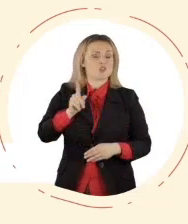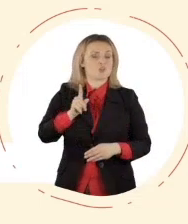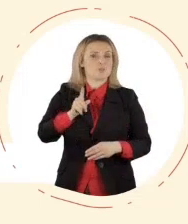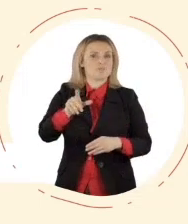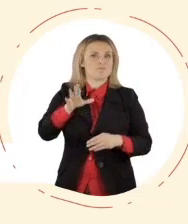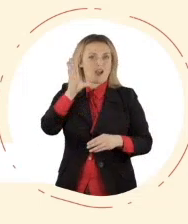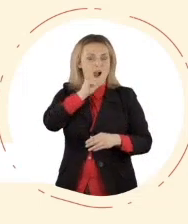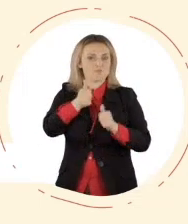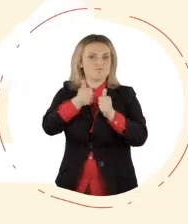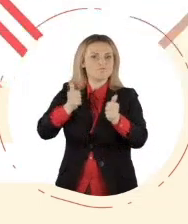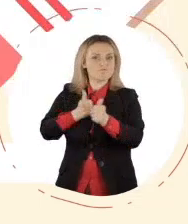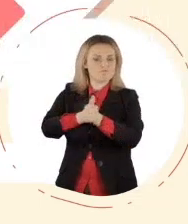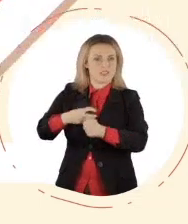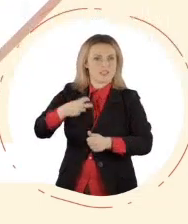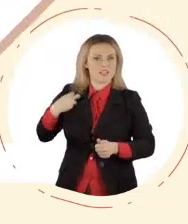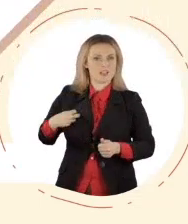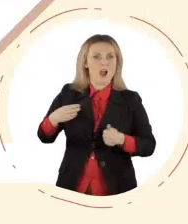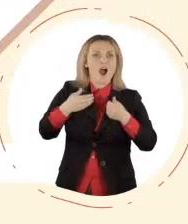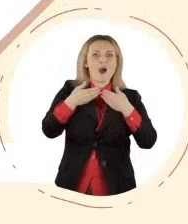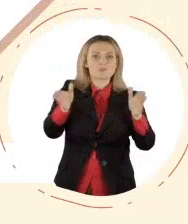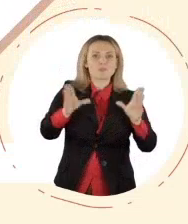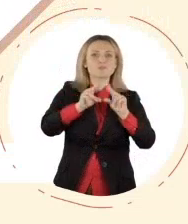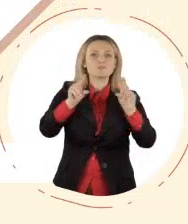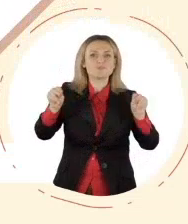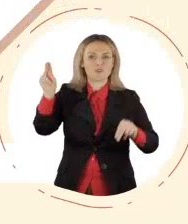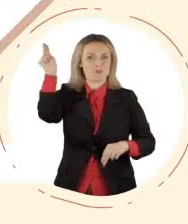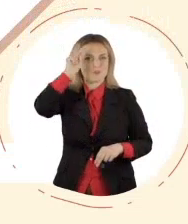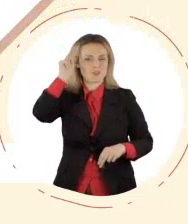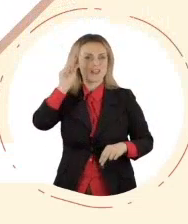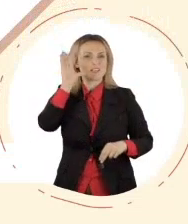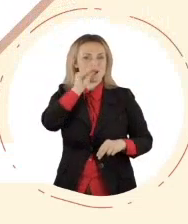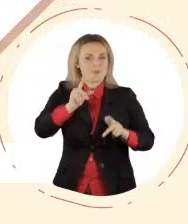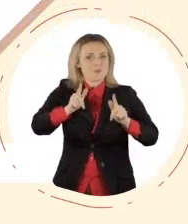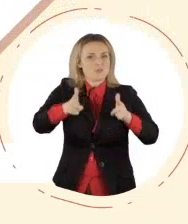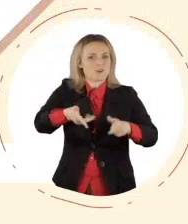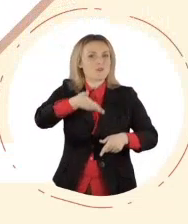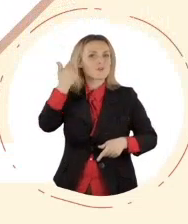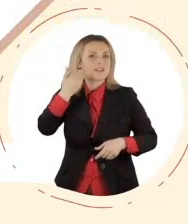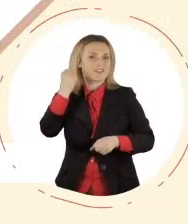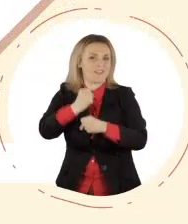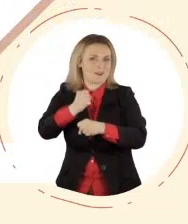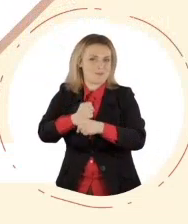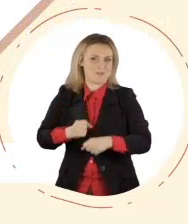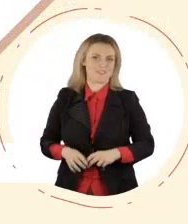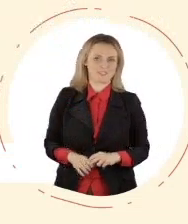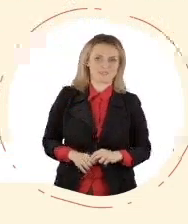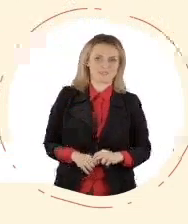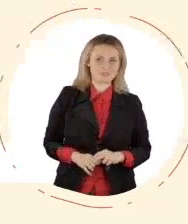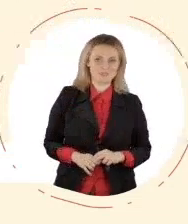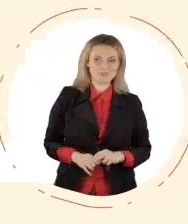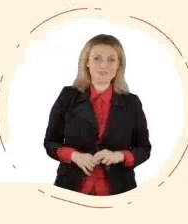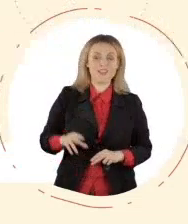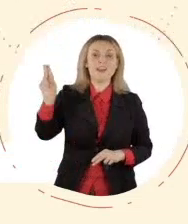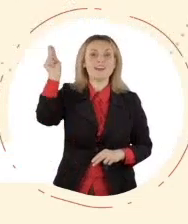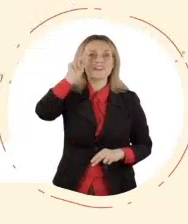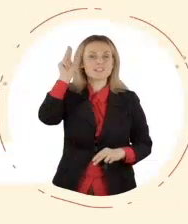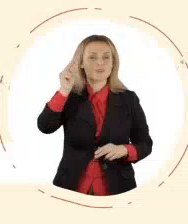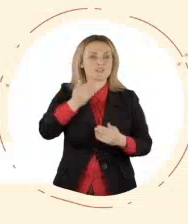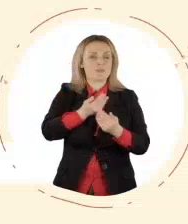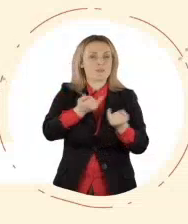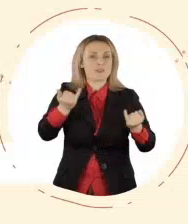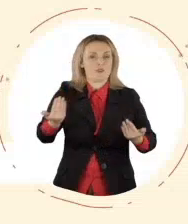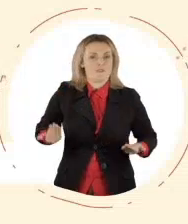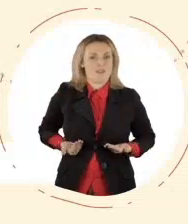evite riscurile, a absolvi cu succes studiile și a se angaja mai ușor în câmpul muncii. Educație pentru